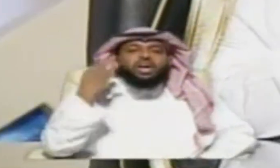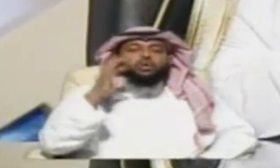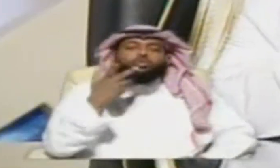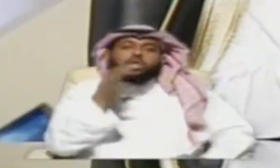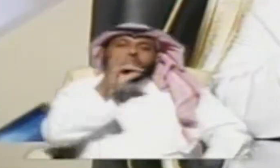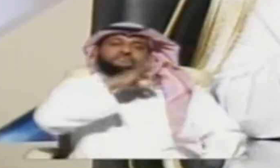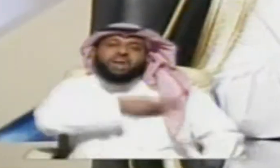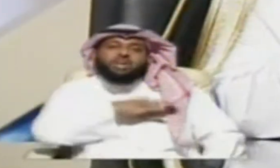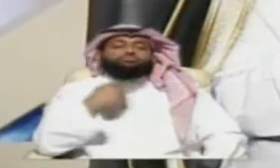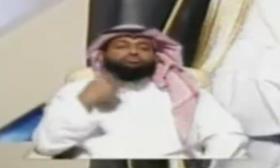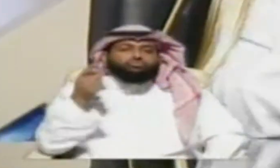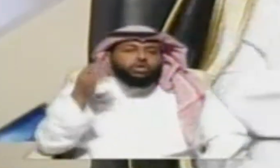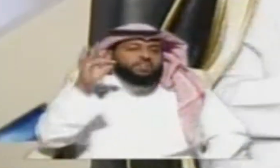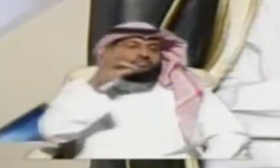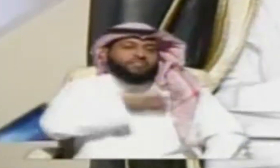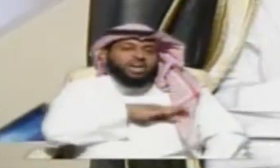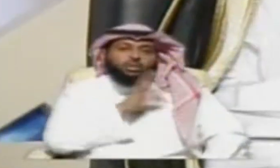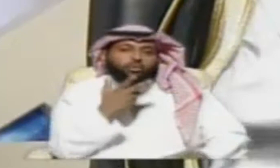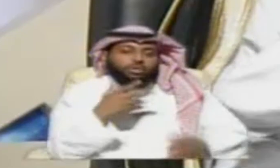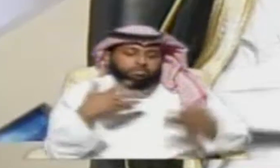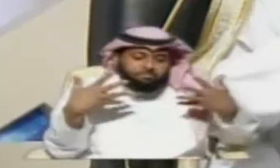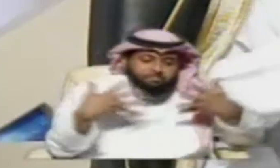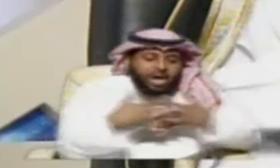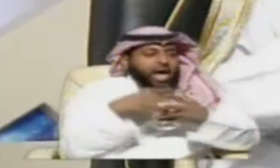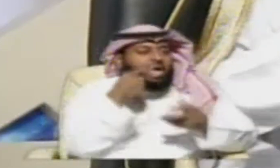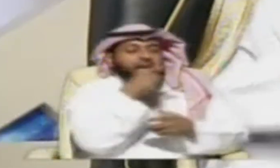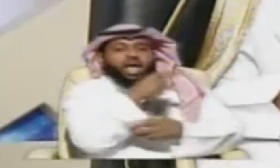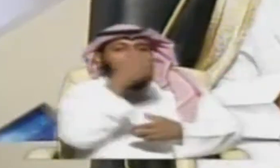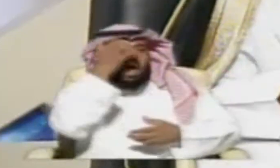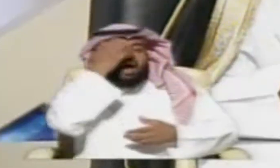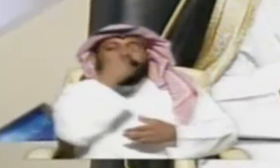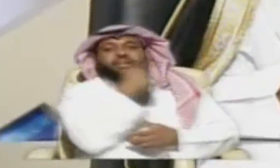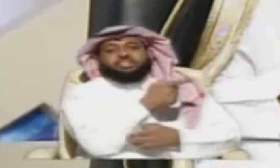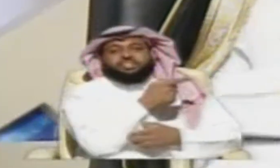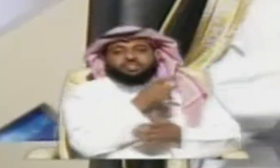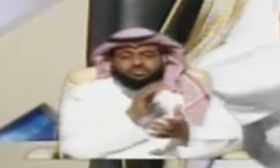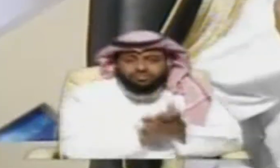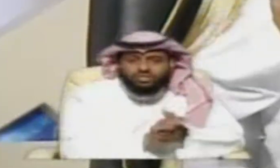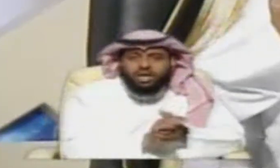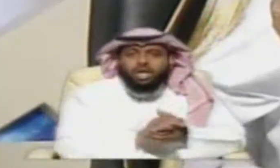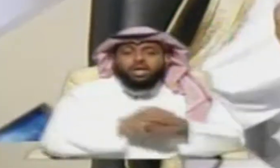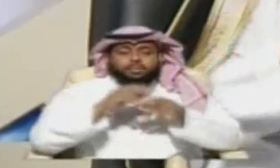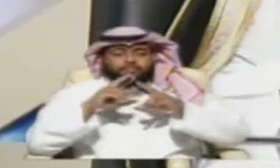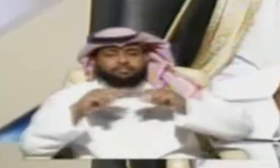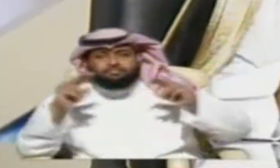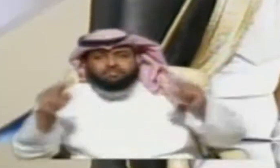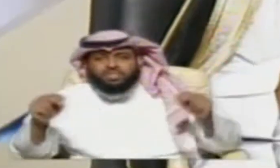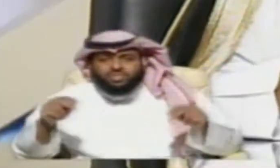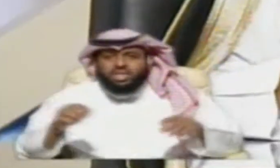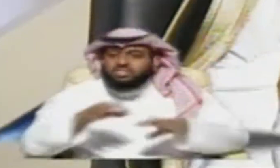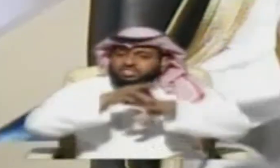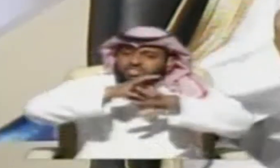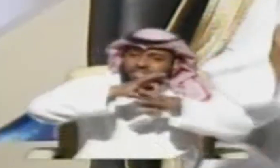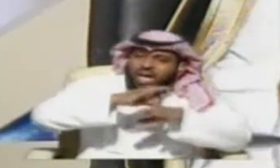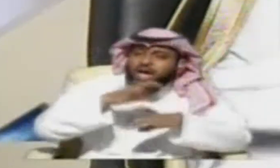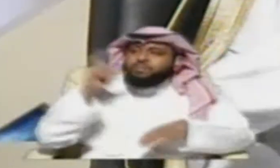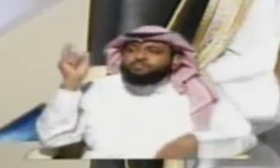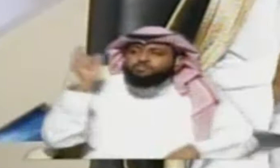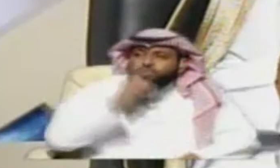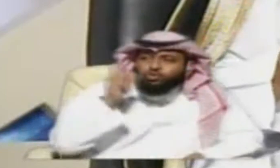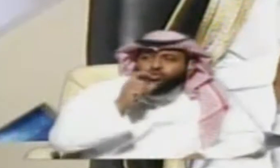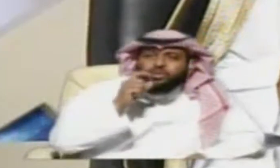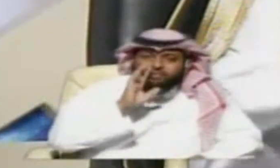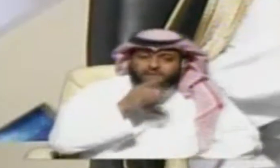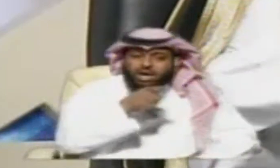ولحماية أنفسهم، أما إذا كانت حرمات المسلمين وأنفس المسلمين هي التي